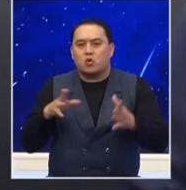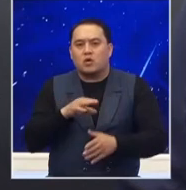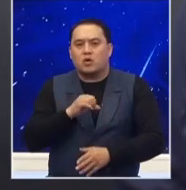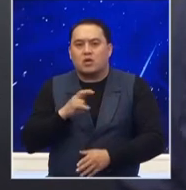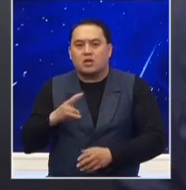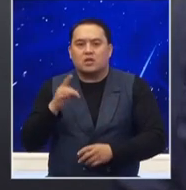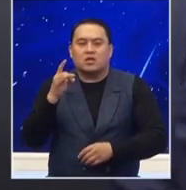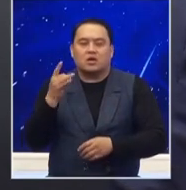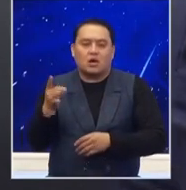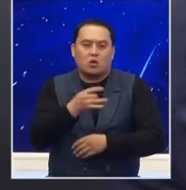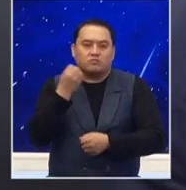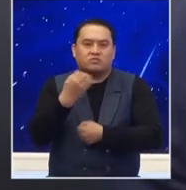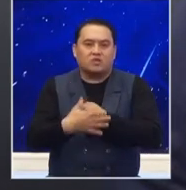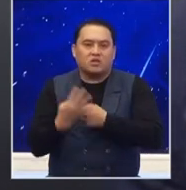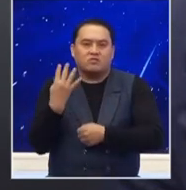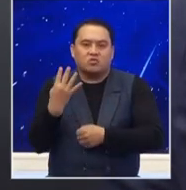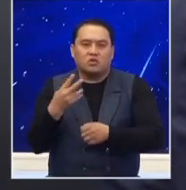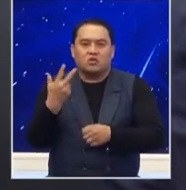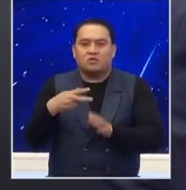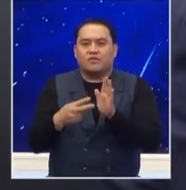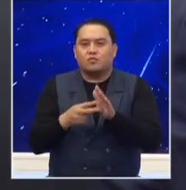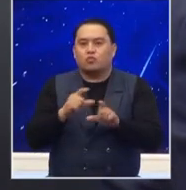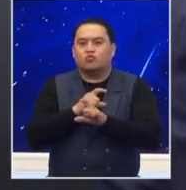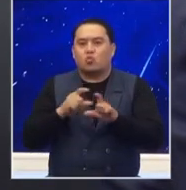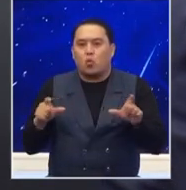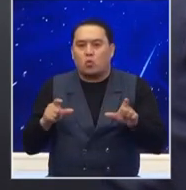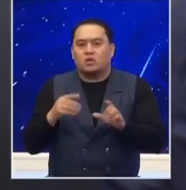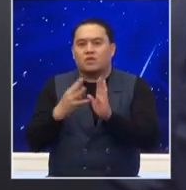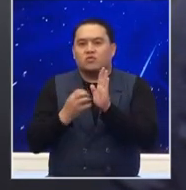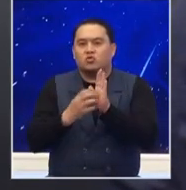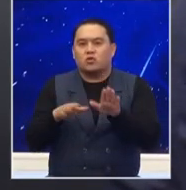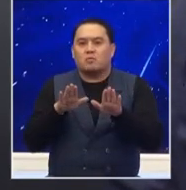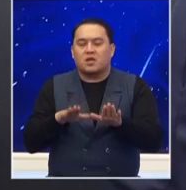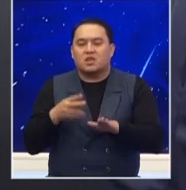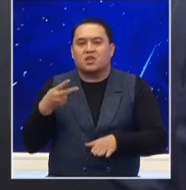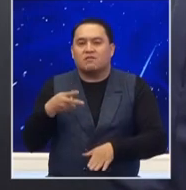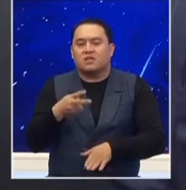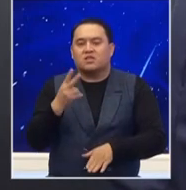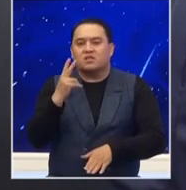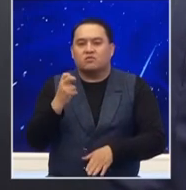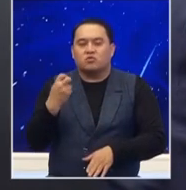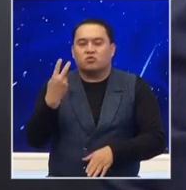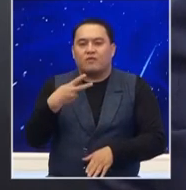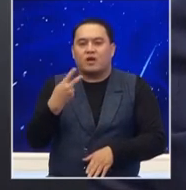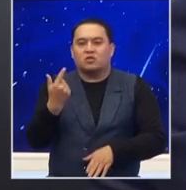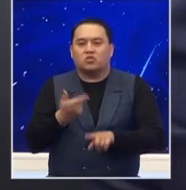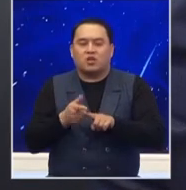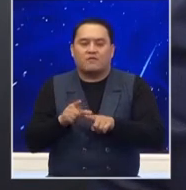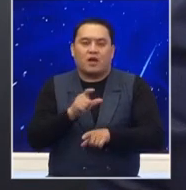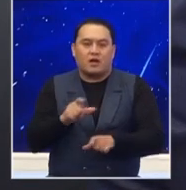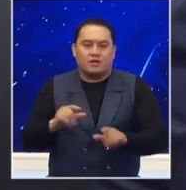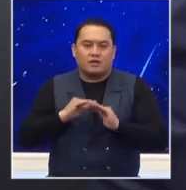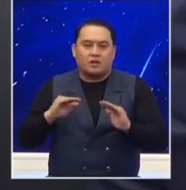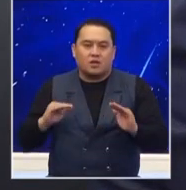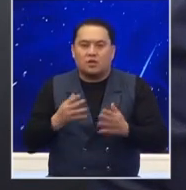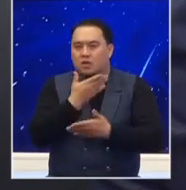районном центре. 4 школы, вот, допустим, в 38-й школе. Школа на 900 мест, учится 2992 ученика. И